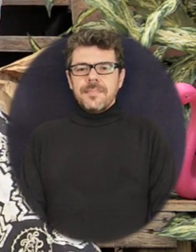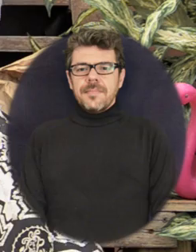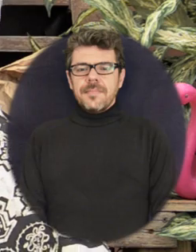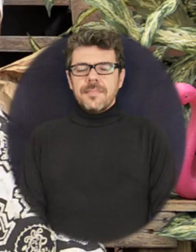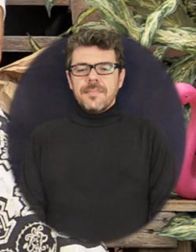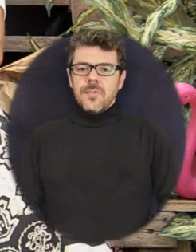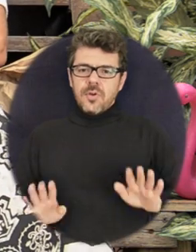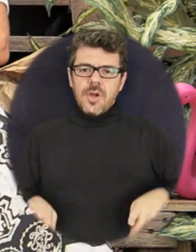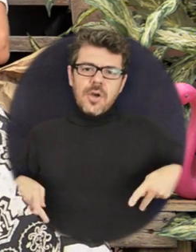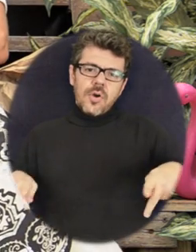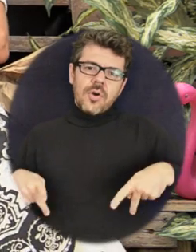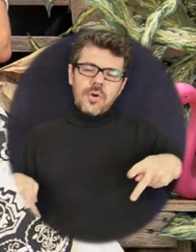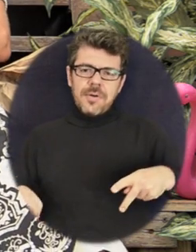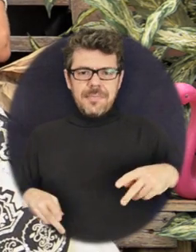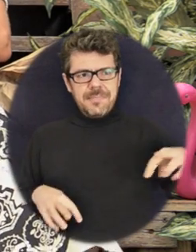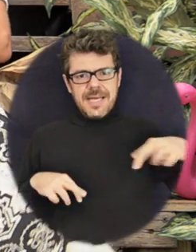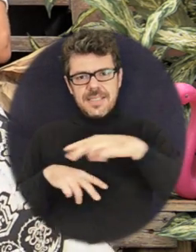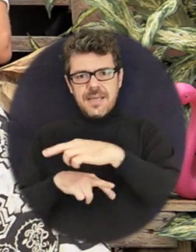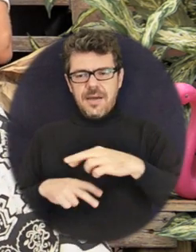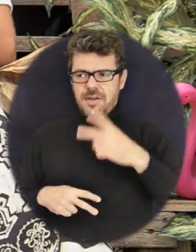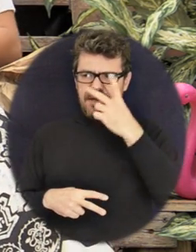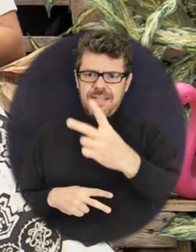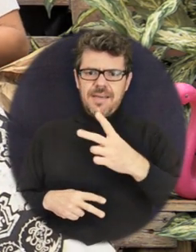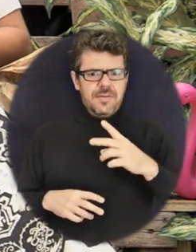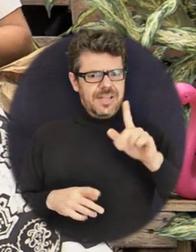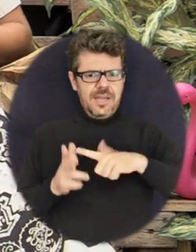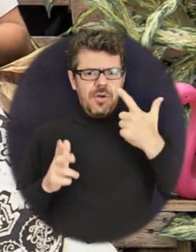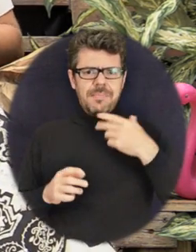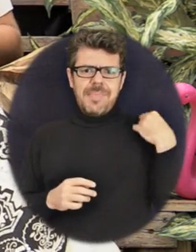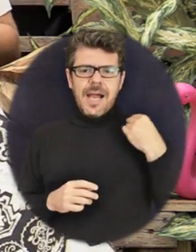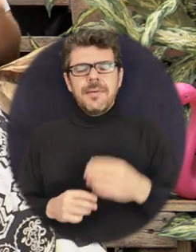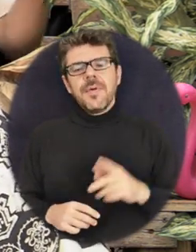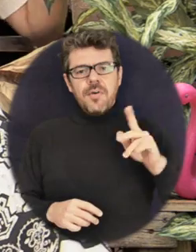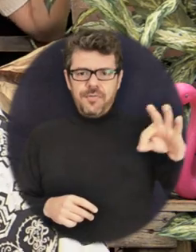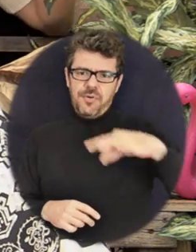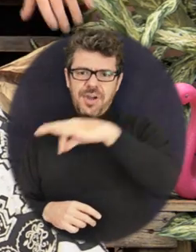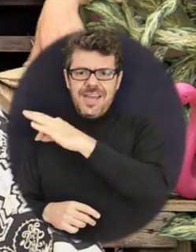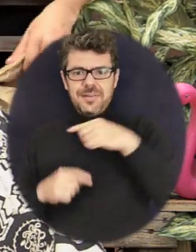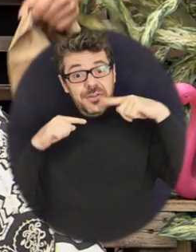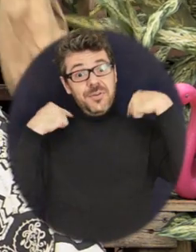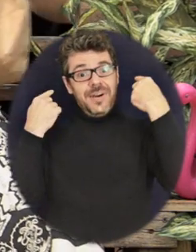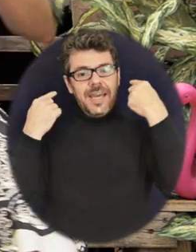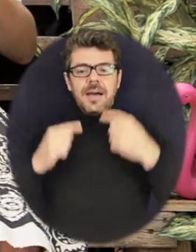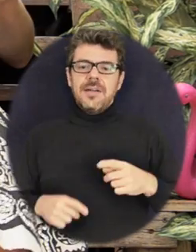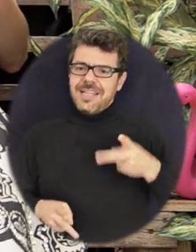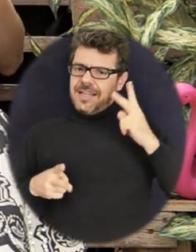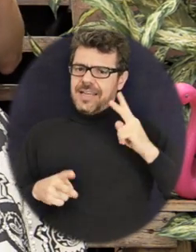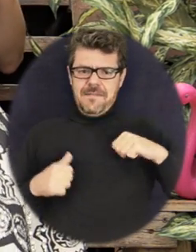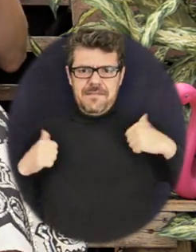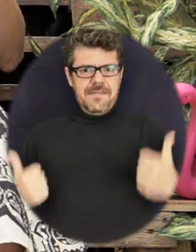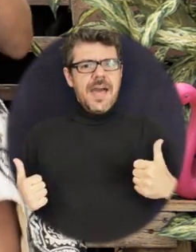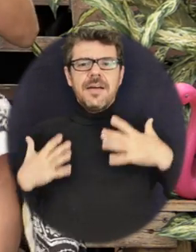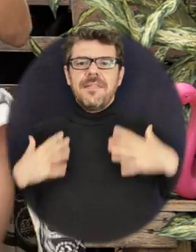gilet sur la rue les passants regardaient le légume blanc un furet souriant très très